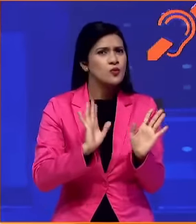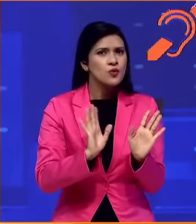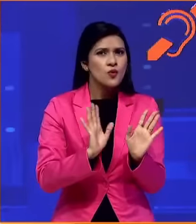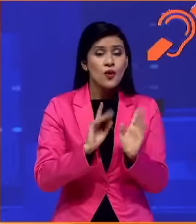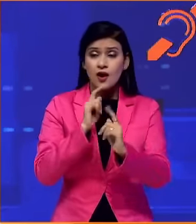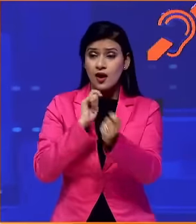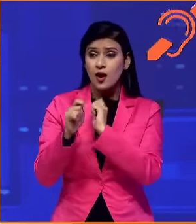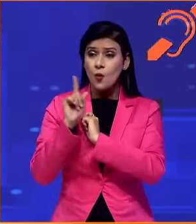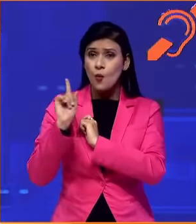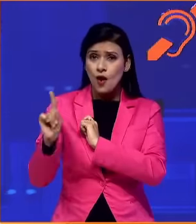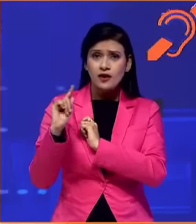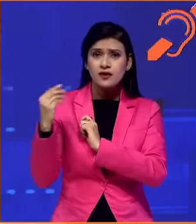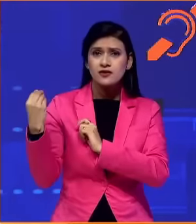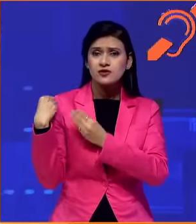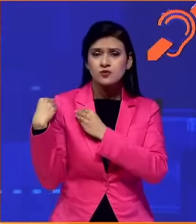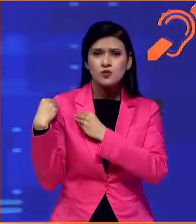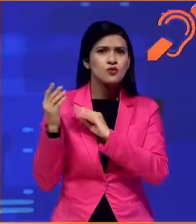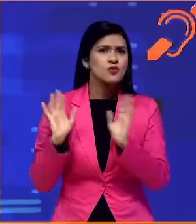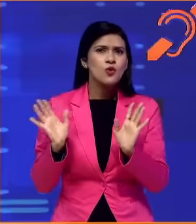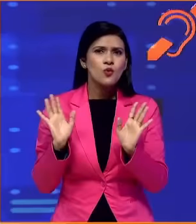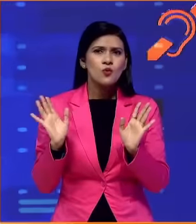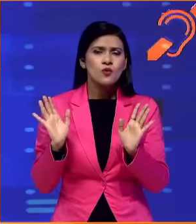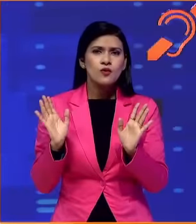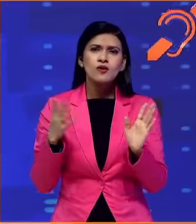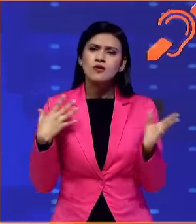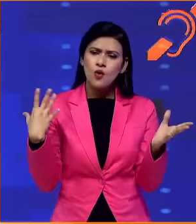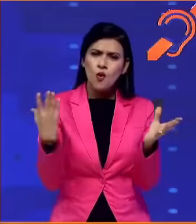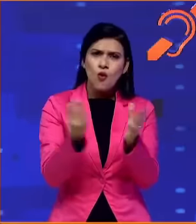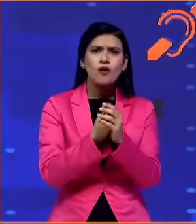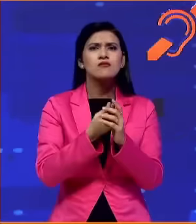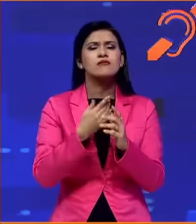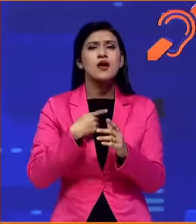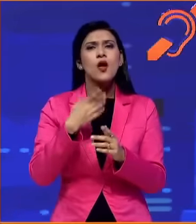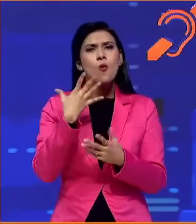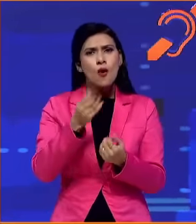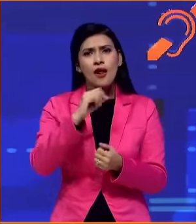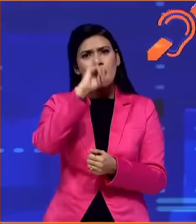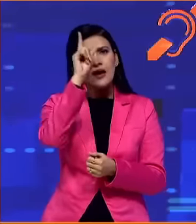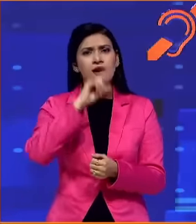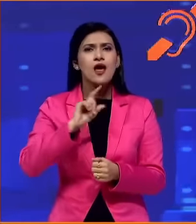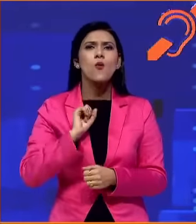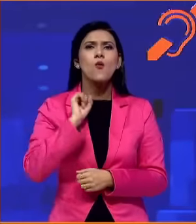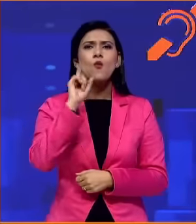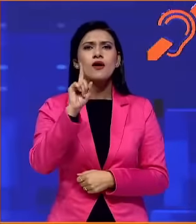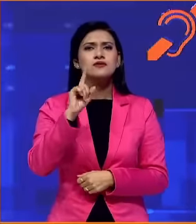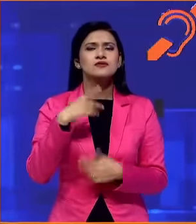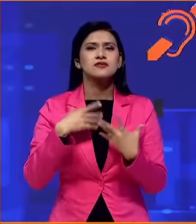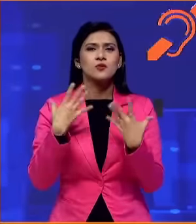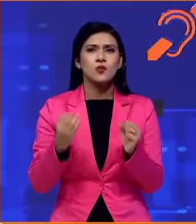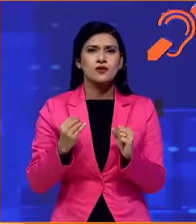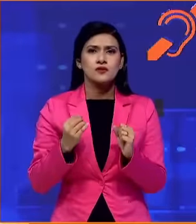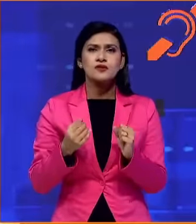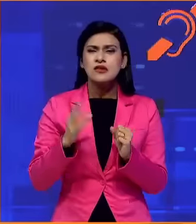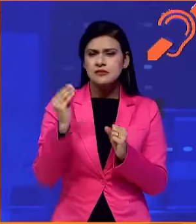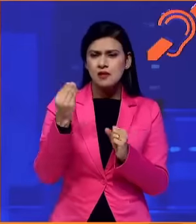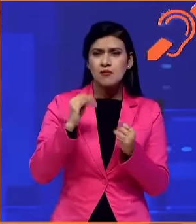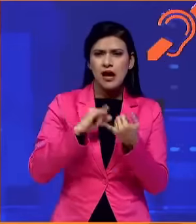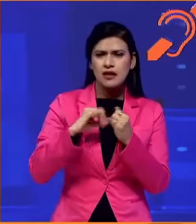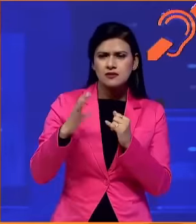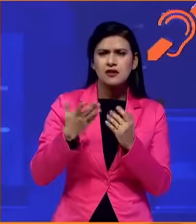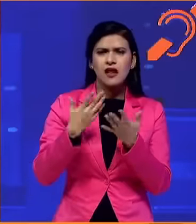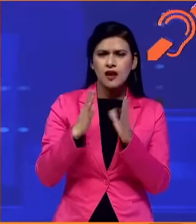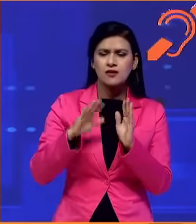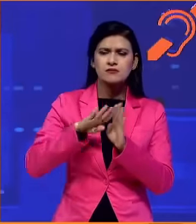योगदानदेंगेतभीहम एकऐसाराष्ट्रबनासकतेहैंजोविश्वमेंनंबरएकबने।ऐसा नहींहोसकताकिहमएक वर्गकोपीछेहटनेकेलिएकहेंजबकिदूसरावर्गआगेबढ़तारहे।